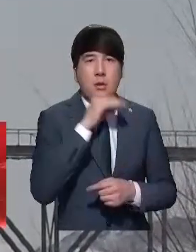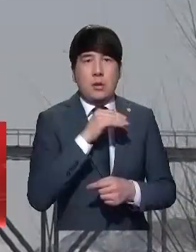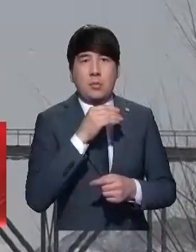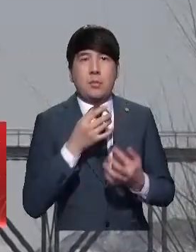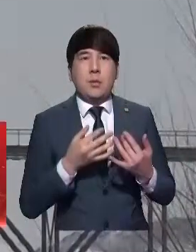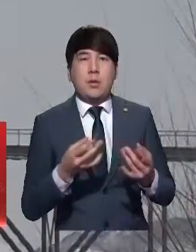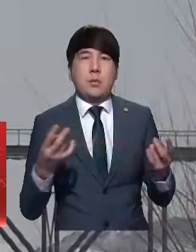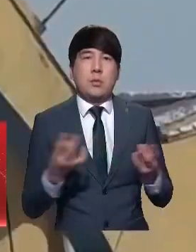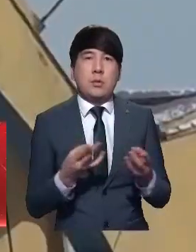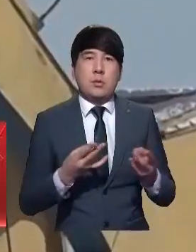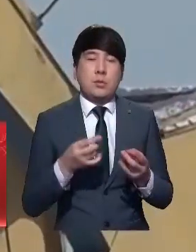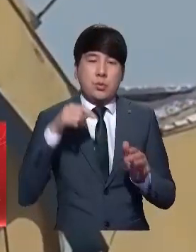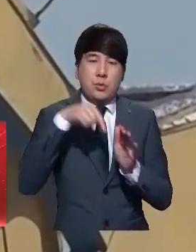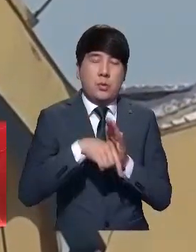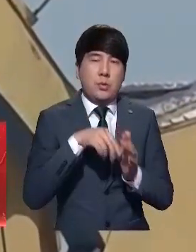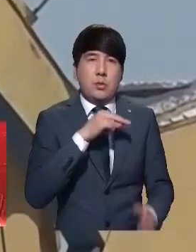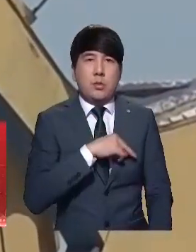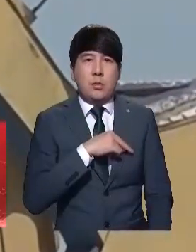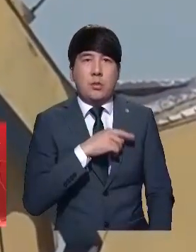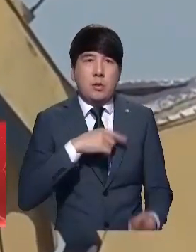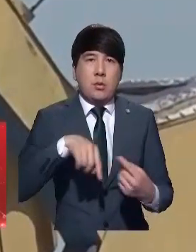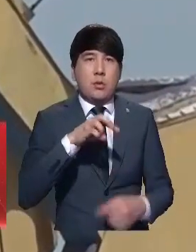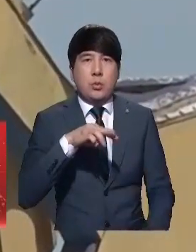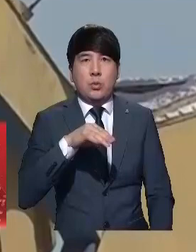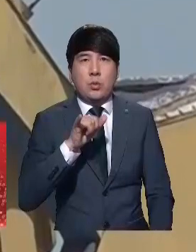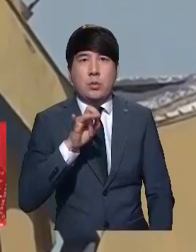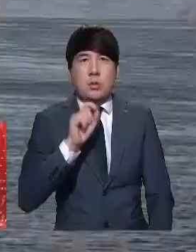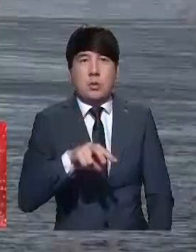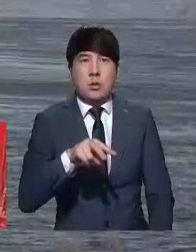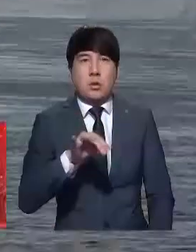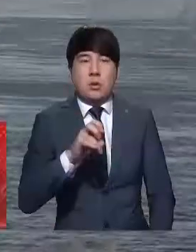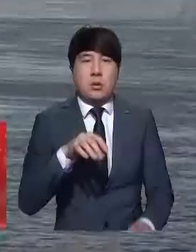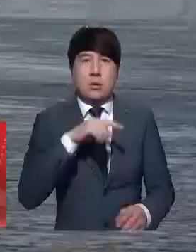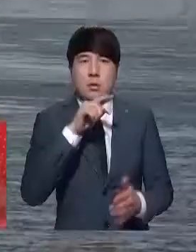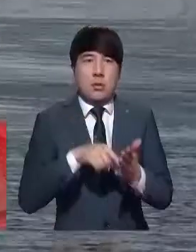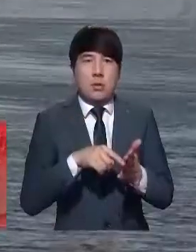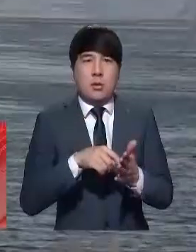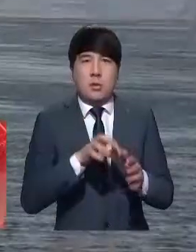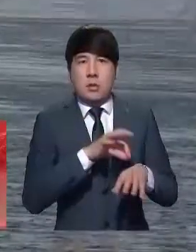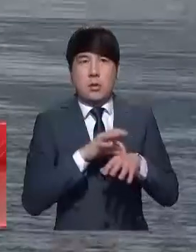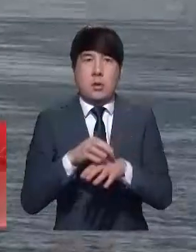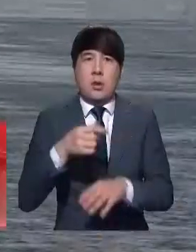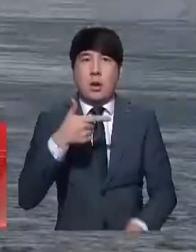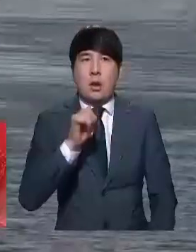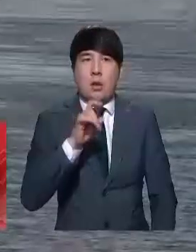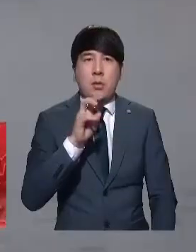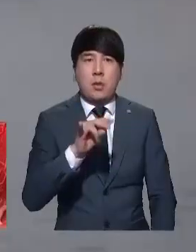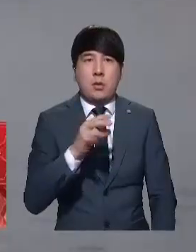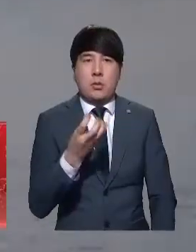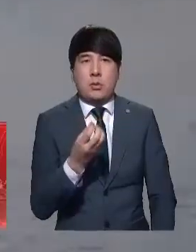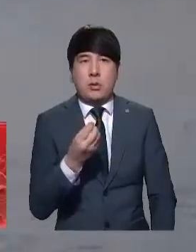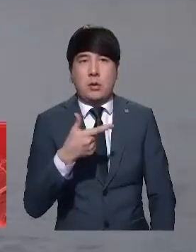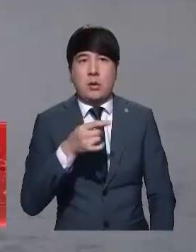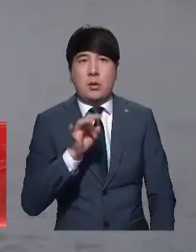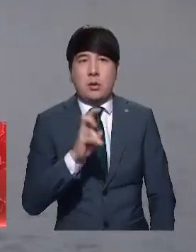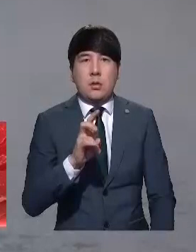провести дноуглубительные работы. Также в селе Тугыл рассматривается вопрос возведения транспортно-логистического хаба. А еще одна гидроэлектростанция